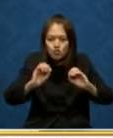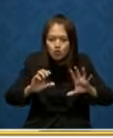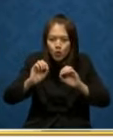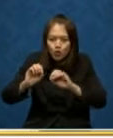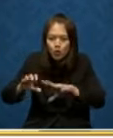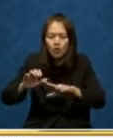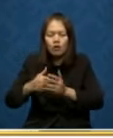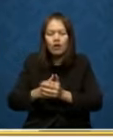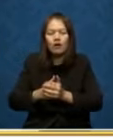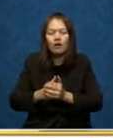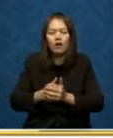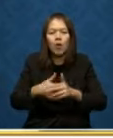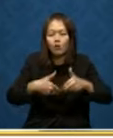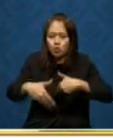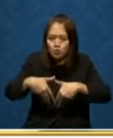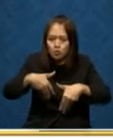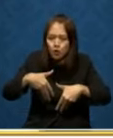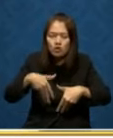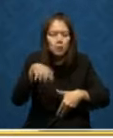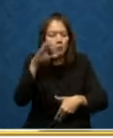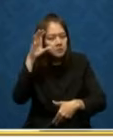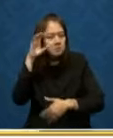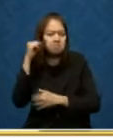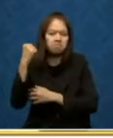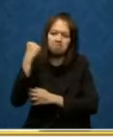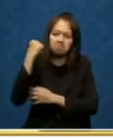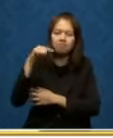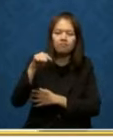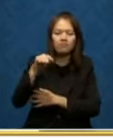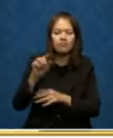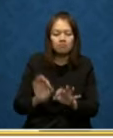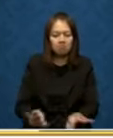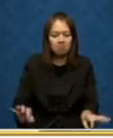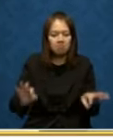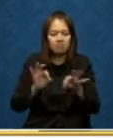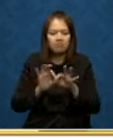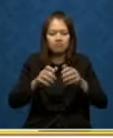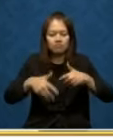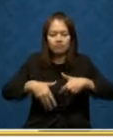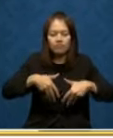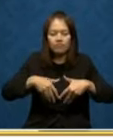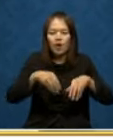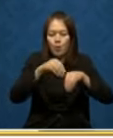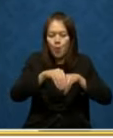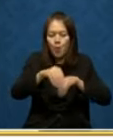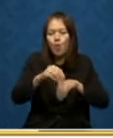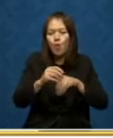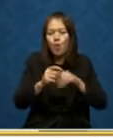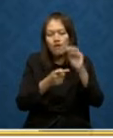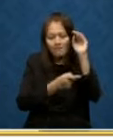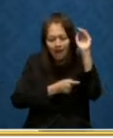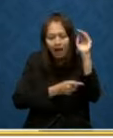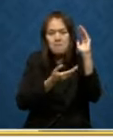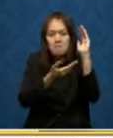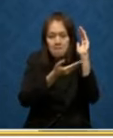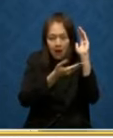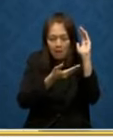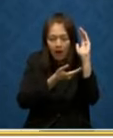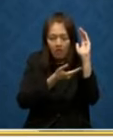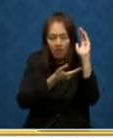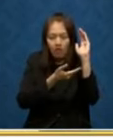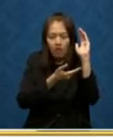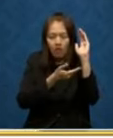อะไรต่างๆในเรื่องของความเชื่อมั่นสิ่งสำคัญที่สุดพี่น้องที่ปลูกยางพาราและปาล์มน้ำมันในพื้น